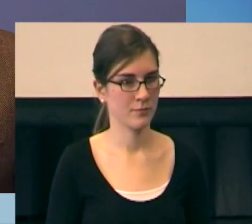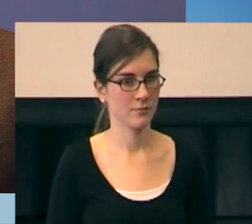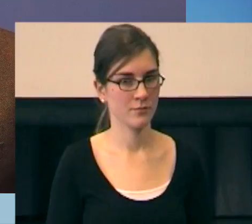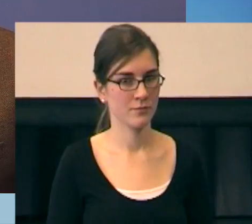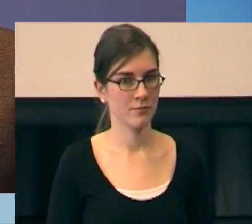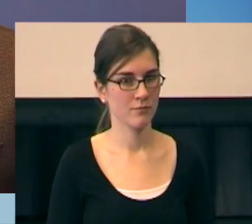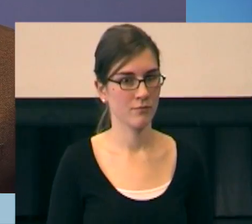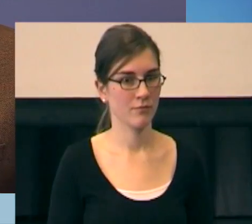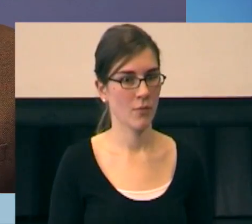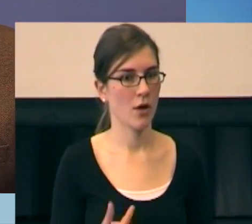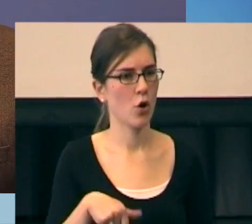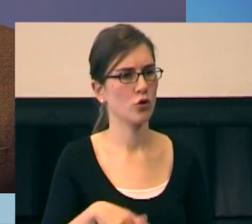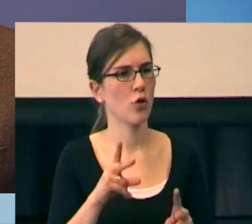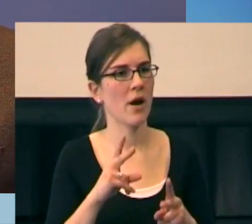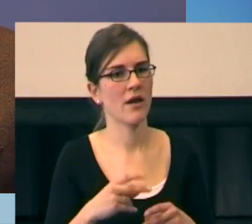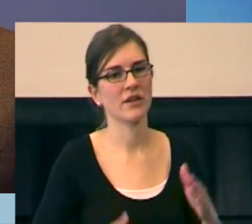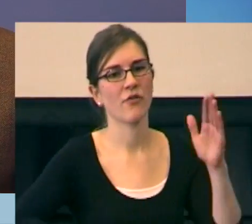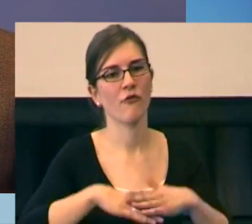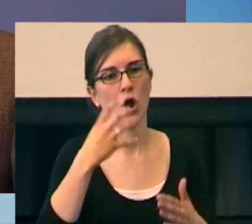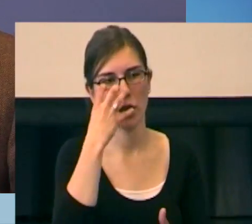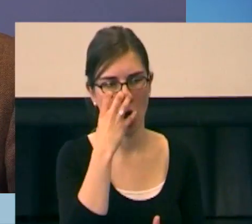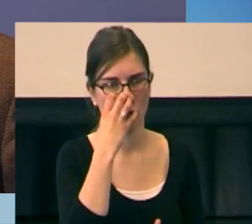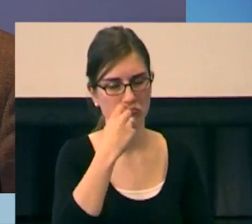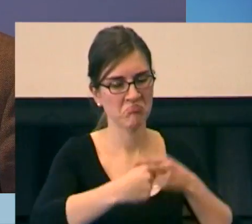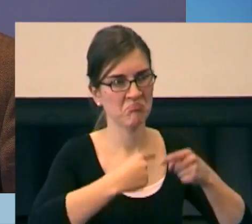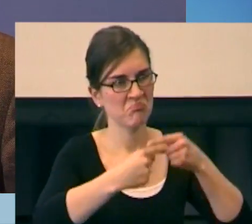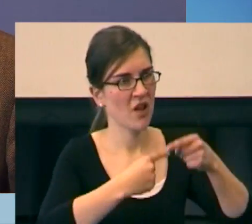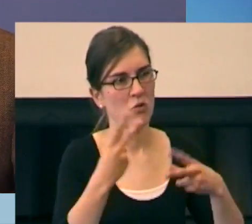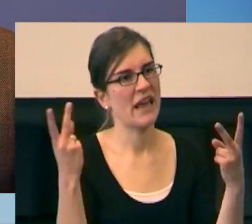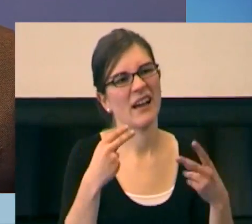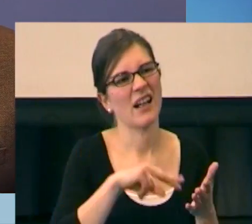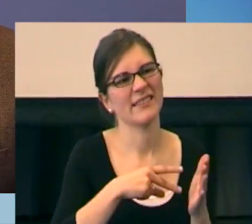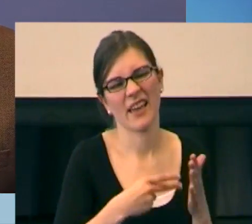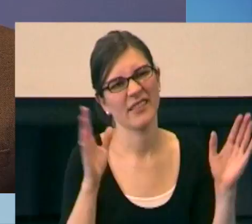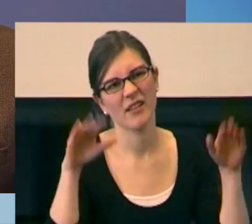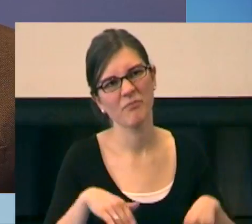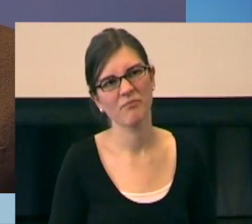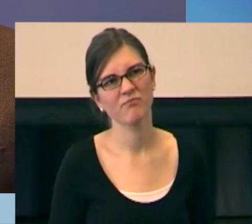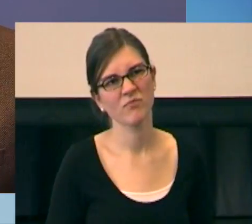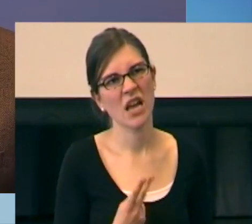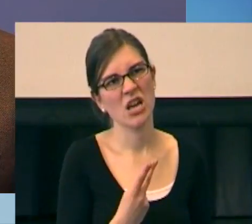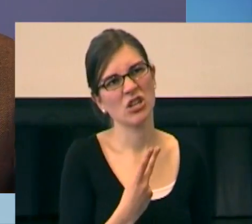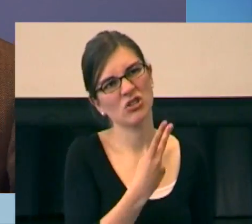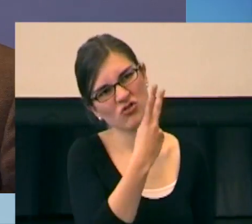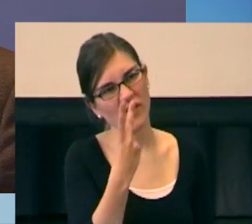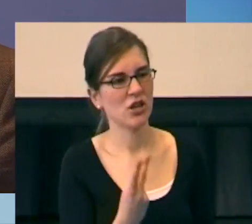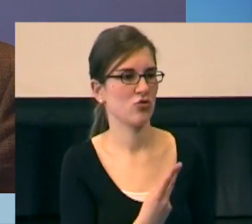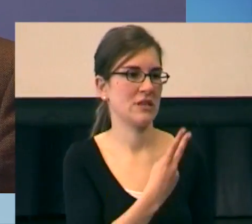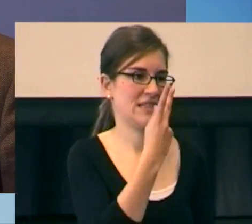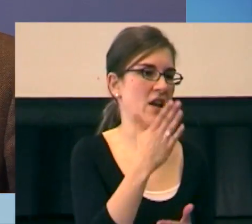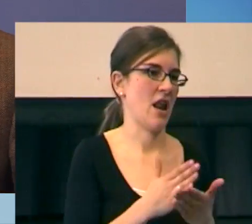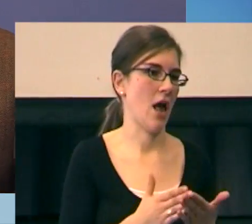heutzutage in Vollnarkose durchgeführt, dauert, egal mit welcher Technik man sie macht, etwa zwei bis zweieinhalb Stunden.